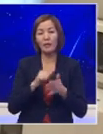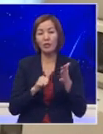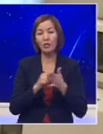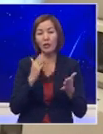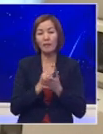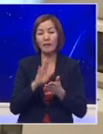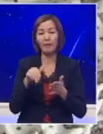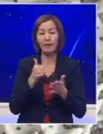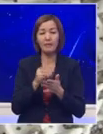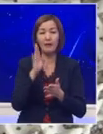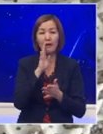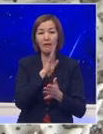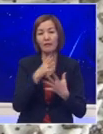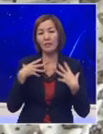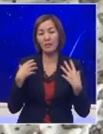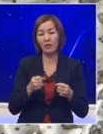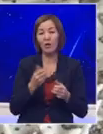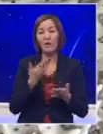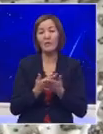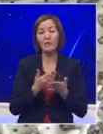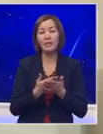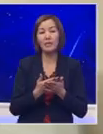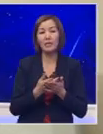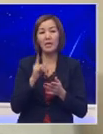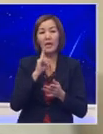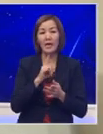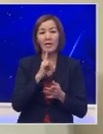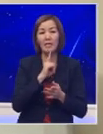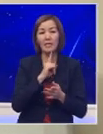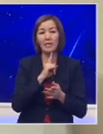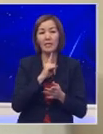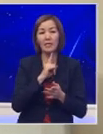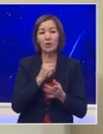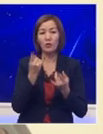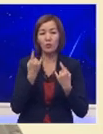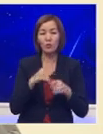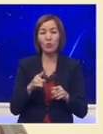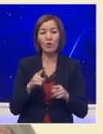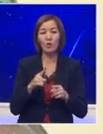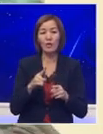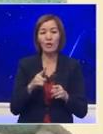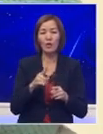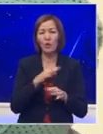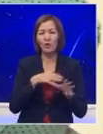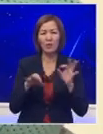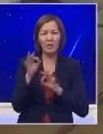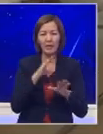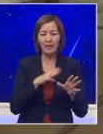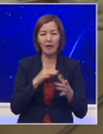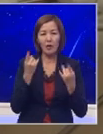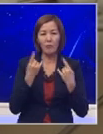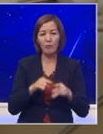бар. Басты себебі ананың денсаулығы. Мәселен, жасы келген әйелдердің бала тууы, бедеулікке қарсы дәрі-дәрмектерді көп қолдануы,